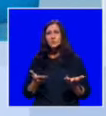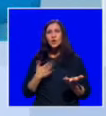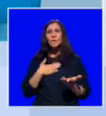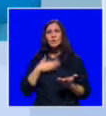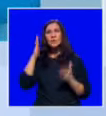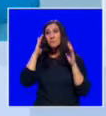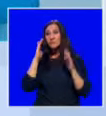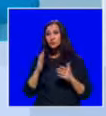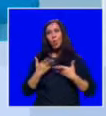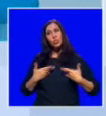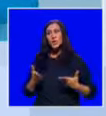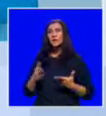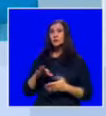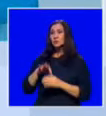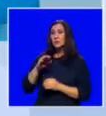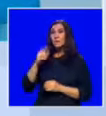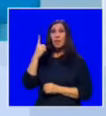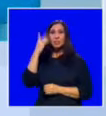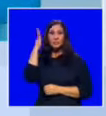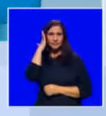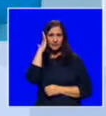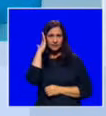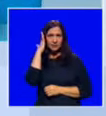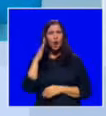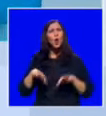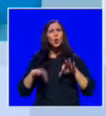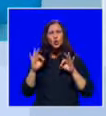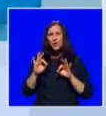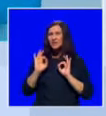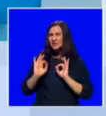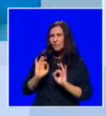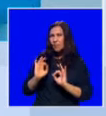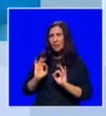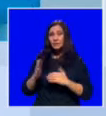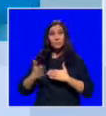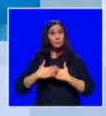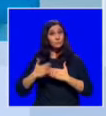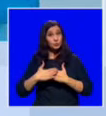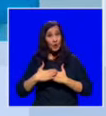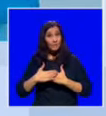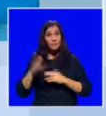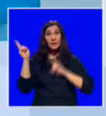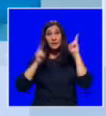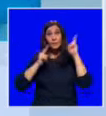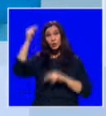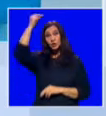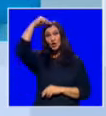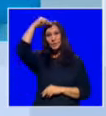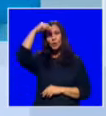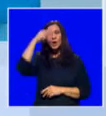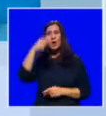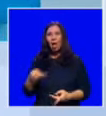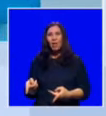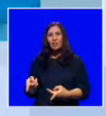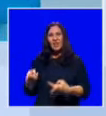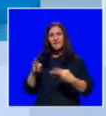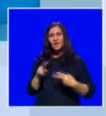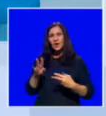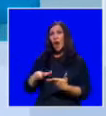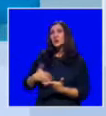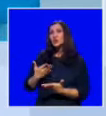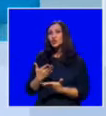имате правителство, ние ще излъчим само един министър. Готови ли са в момента, продължаваме промяната, Демократична България да върнат този жест